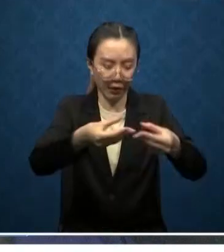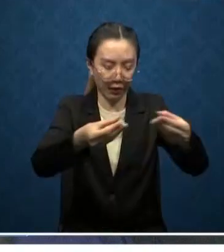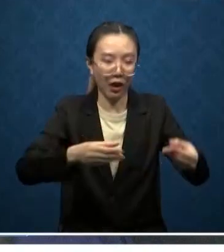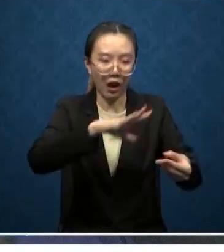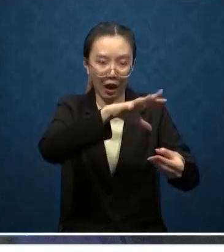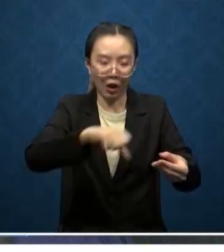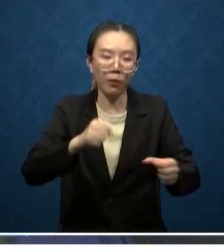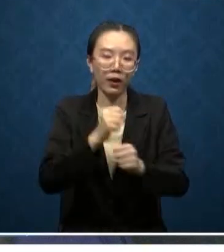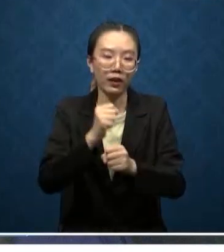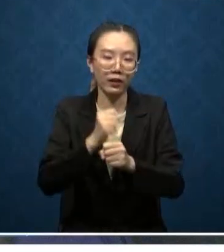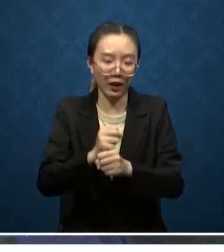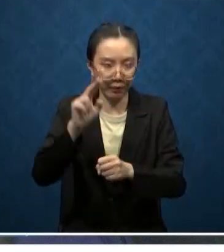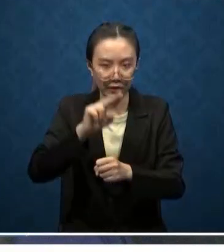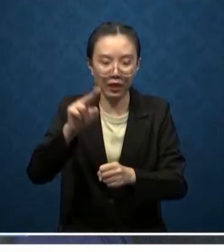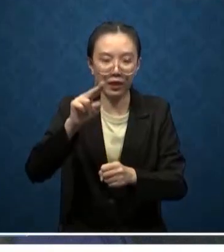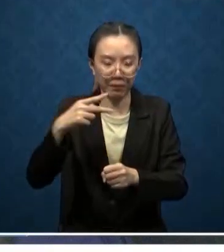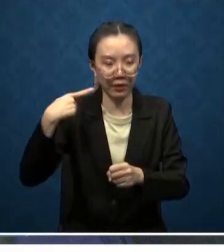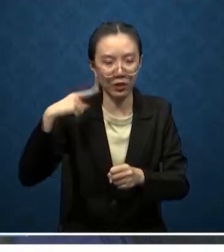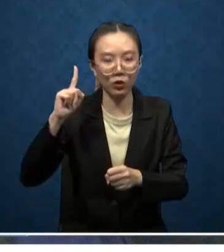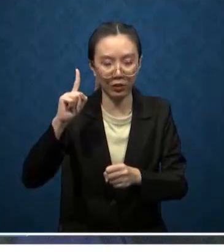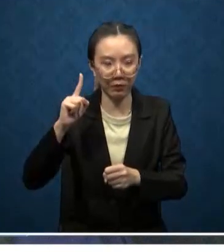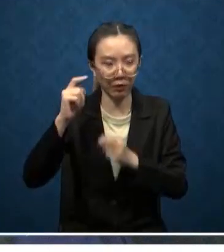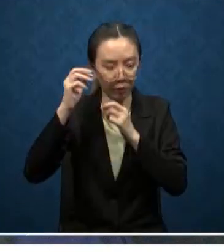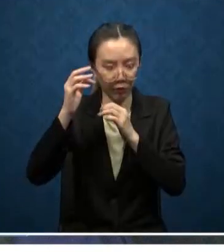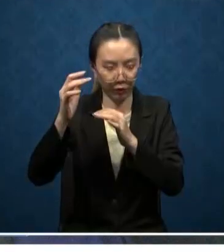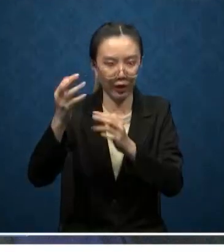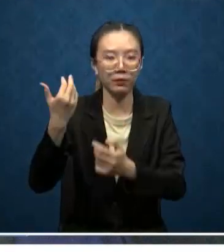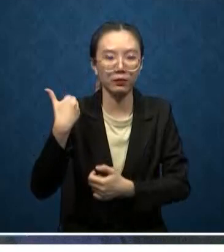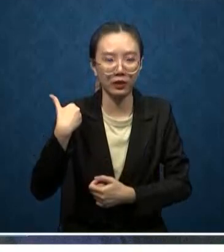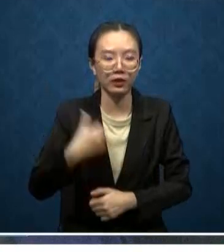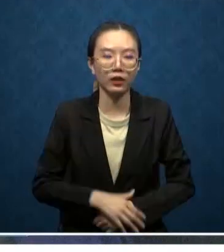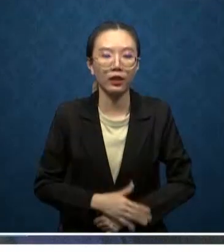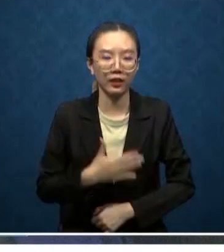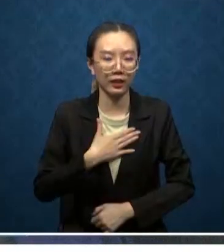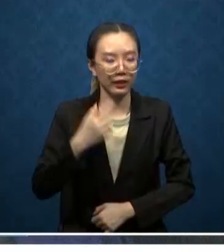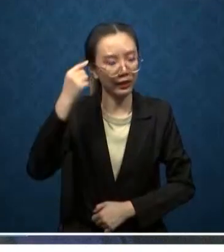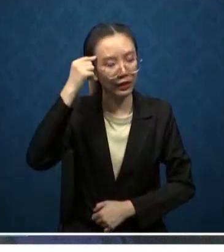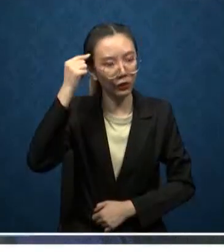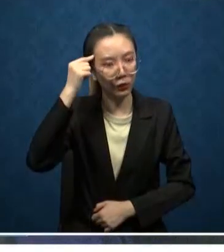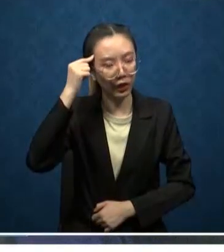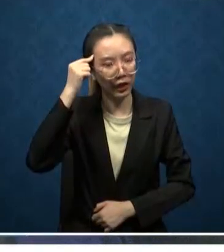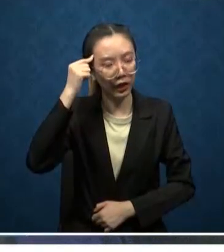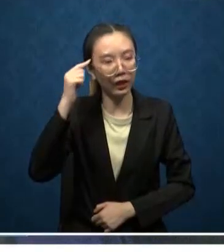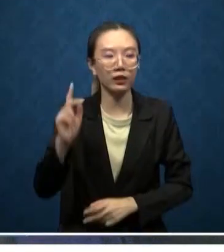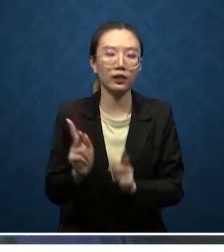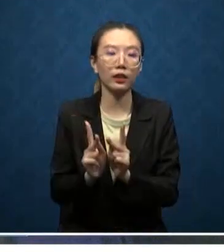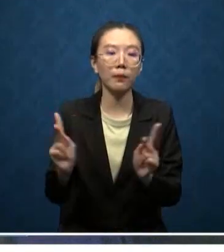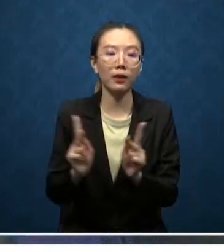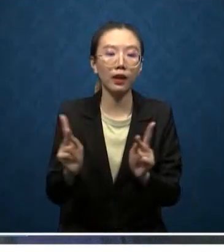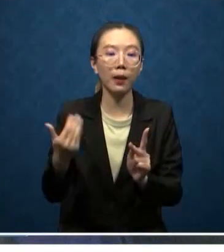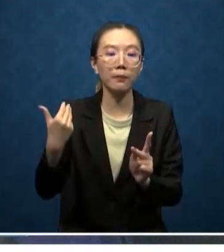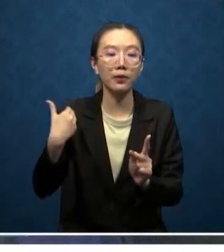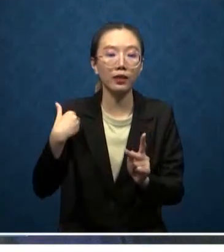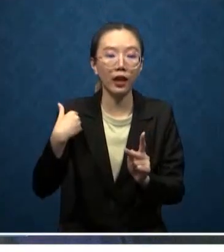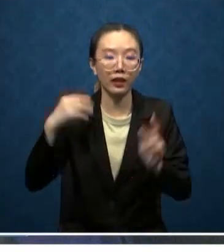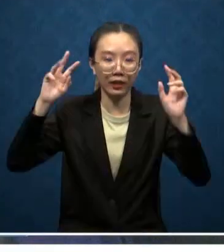ให้เกิดประโยชน์แลดิฉันก็หวังว่าเอ่อคณะกรรมการส่งเสริมคุณธรรมแห่งชาติซึ่งมีท่านนายกเป็น